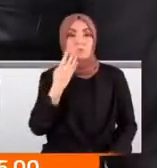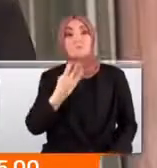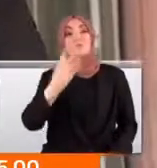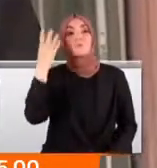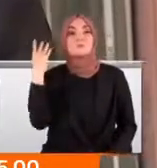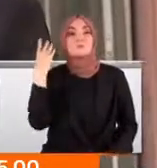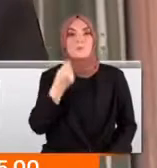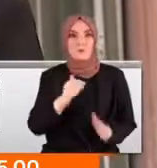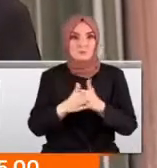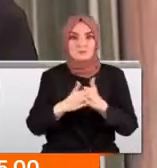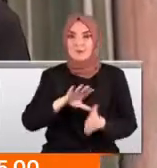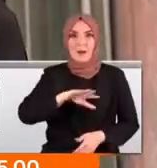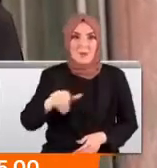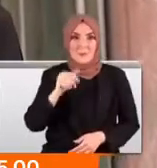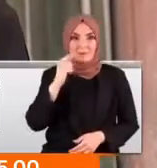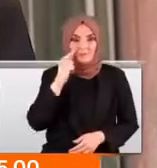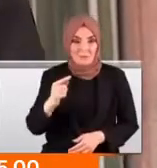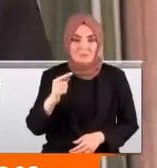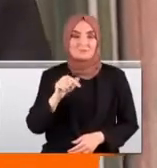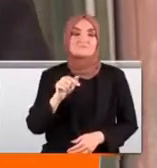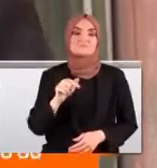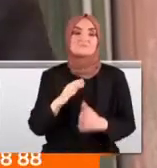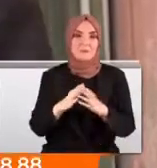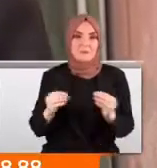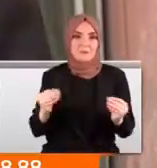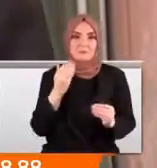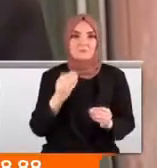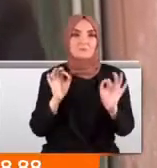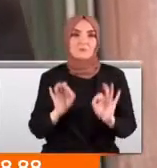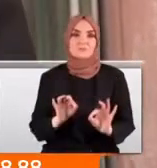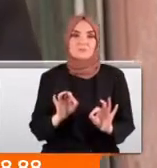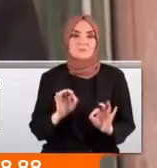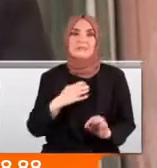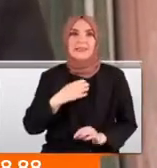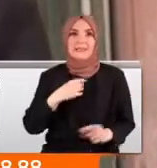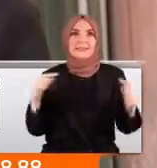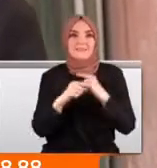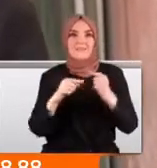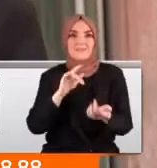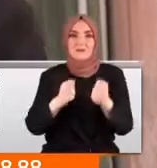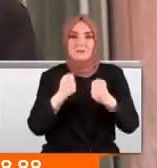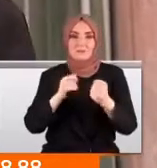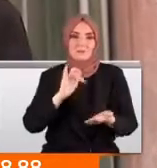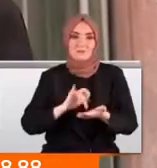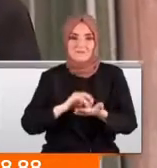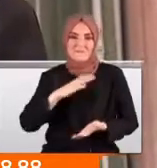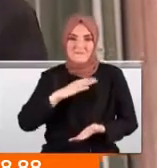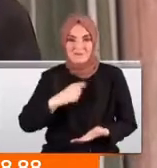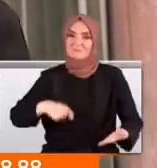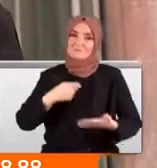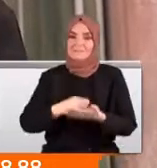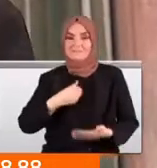başladı. Kendi yemiş olduğum bir trafik cezam vardı. Onu ödemek için ödeme yapmaya gittiğimde bana birden fazla trafik cezamın olduğu